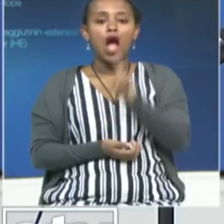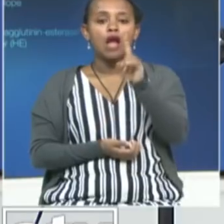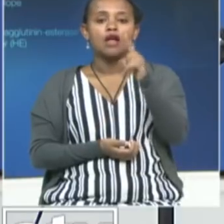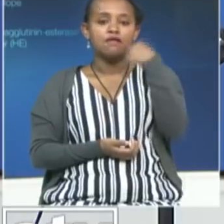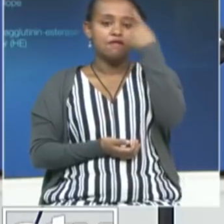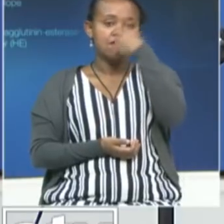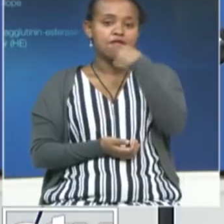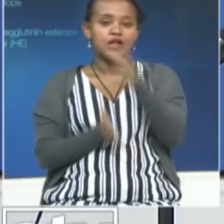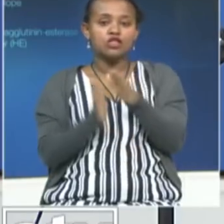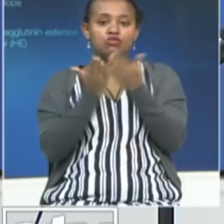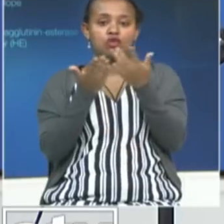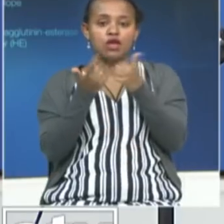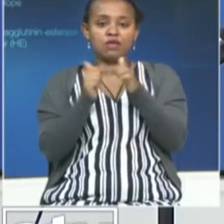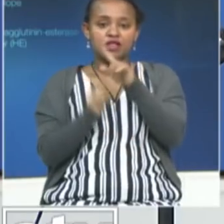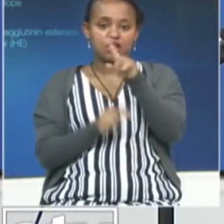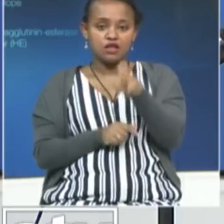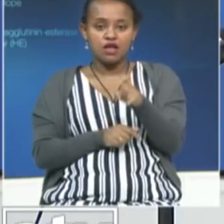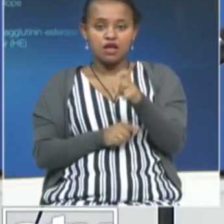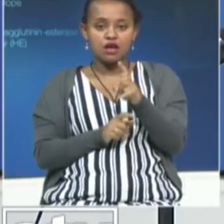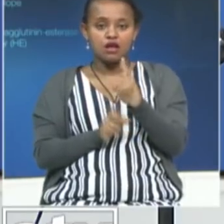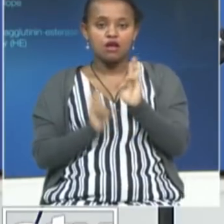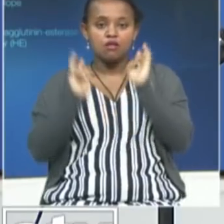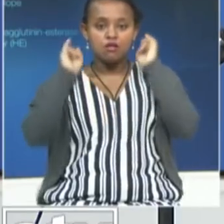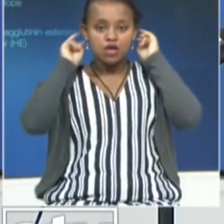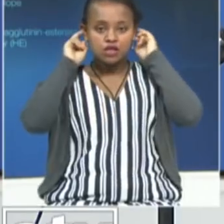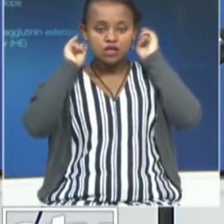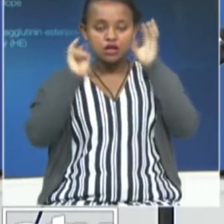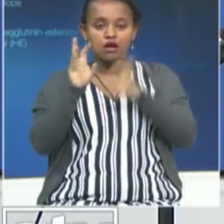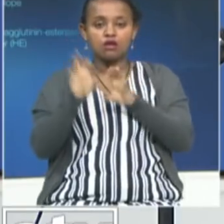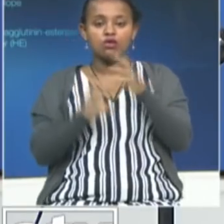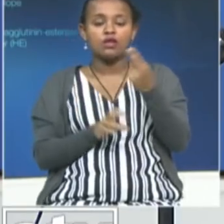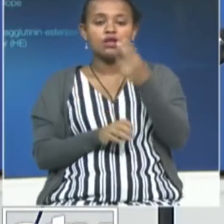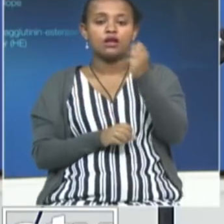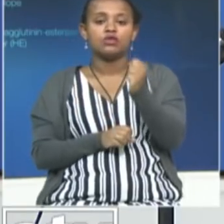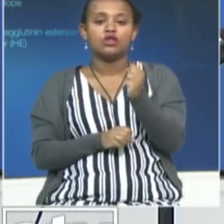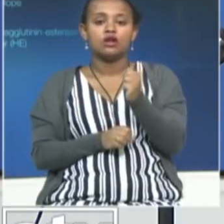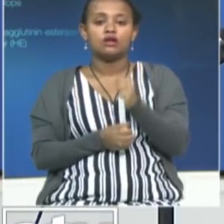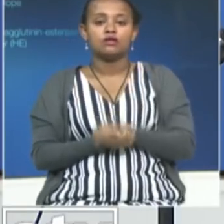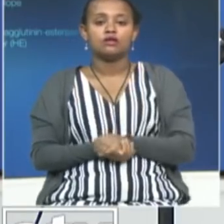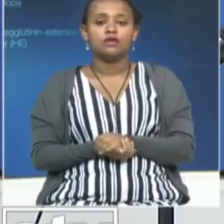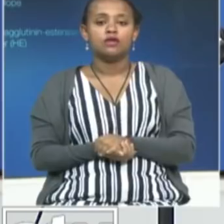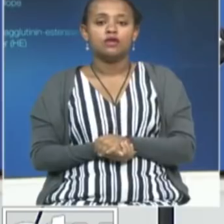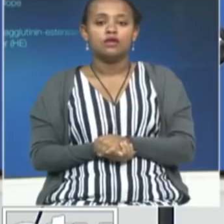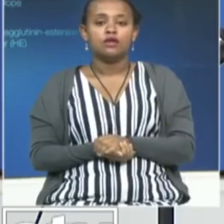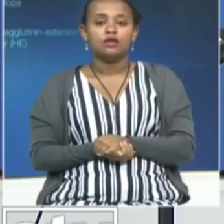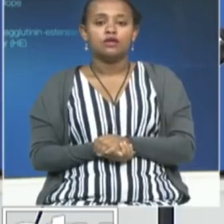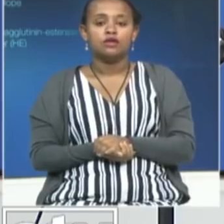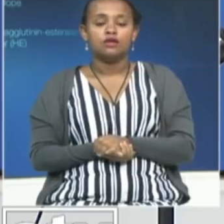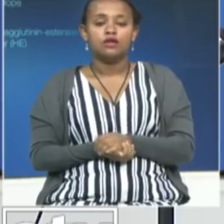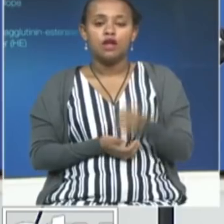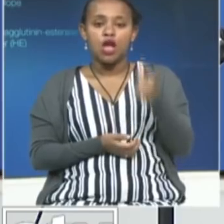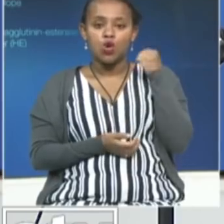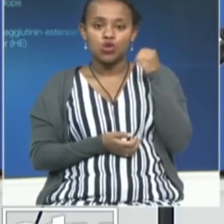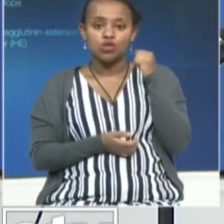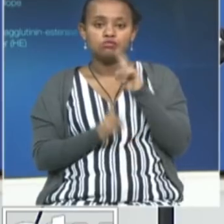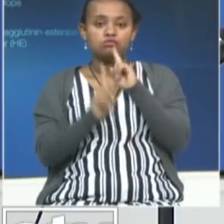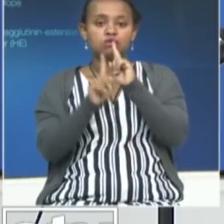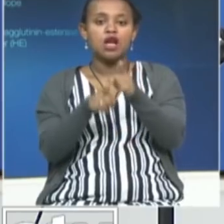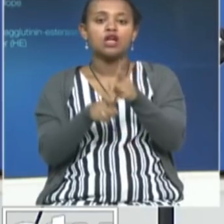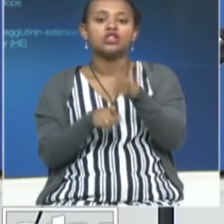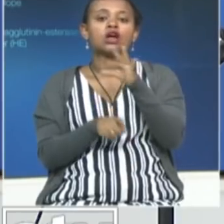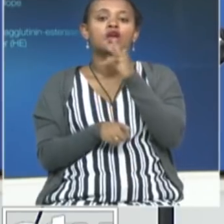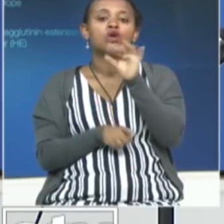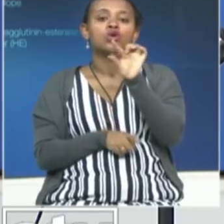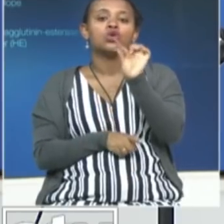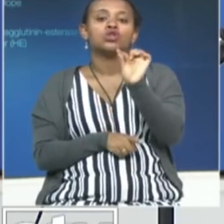የመጣ ጥያቄያችን ማስክን አጥቦ መጠቀም ይቻላል ወይ የሚል ጥያቄ መጥቶልናል። ባጭሩ እንመከትና ሌሎች ምላሽ ያላገኙ